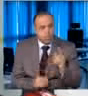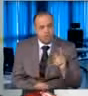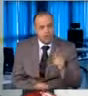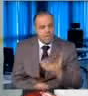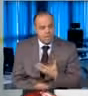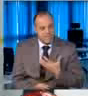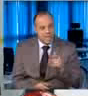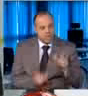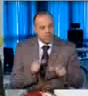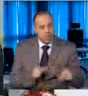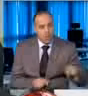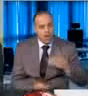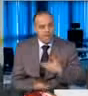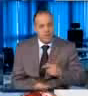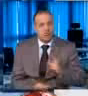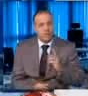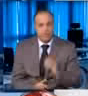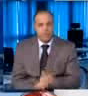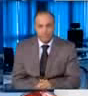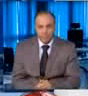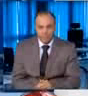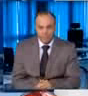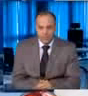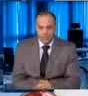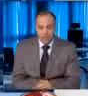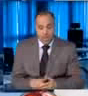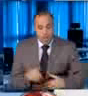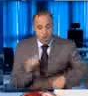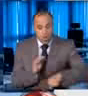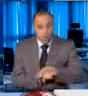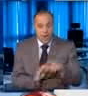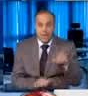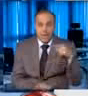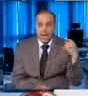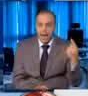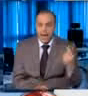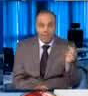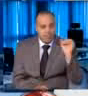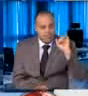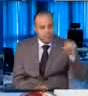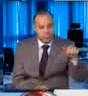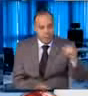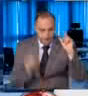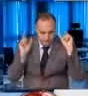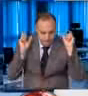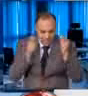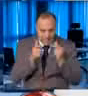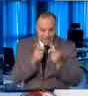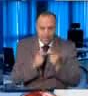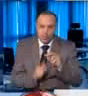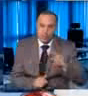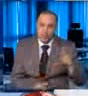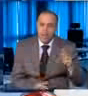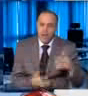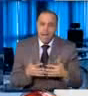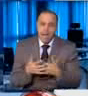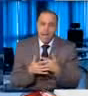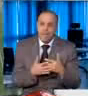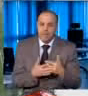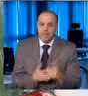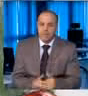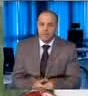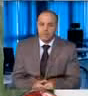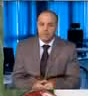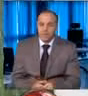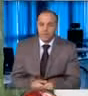نفرح شعب نادي أفريقيا إن شاء الله. وفي كرة القدم العالمية، تغلبت المكسيك على مضيفتها الولايات المتحدة